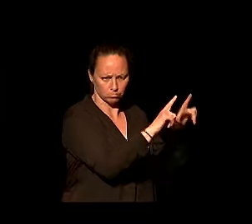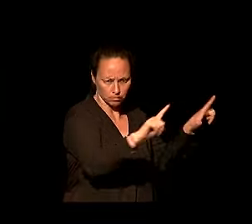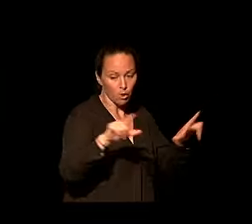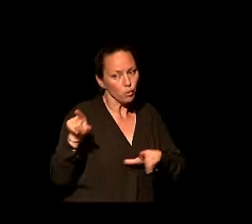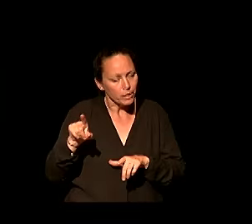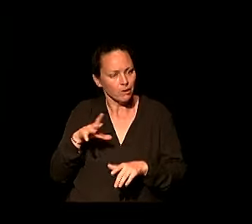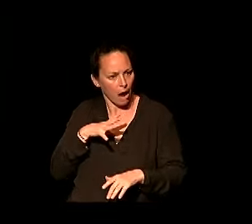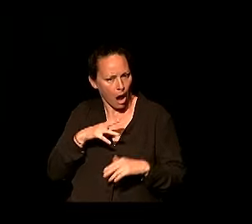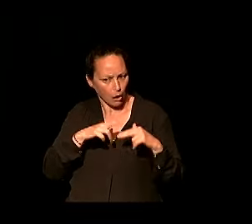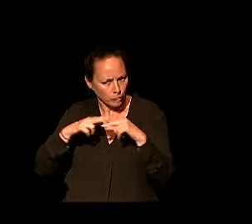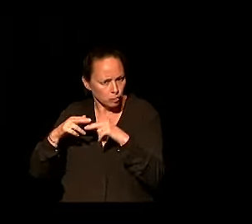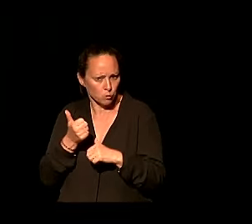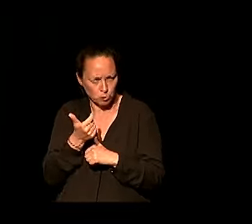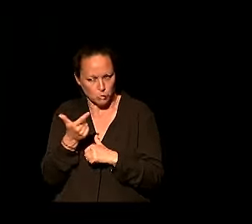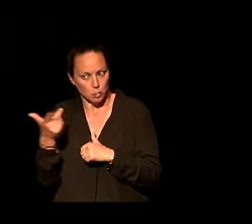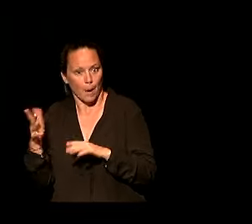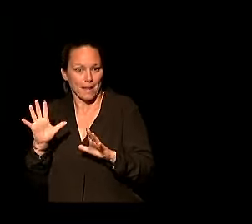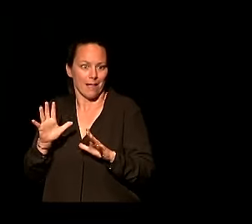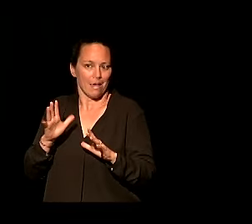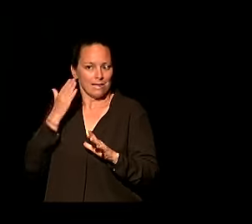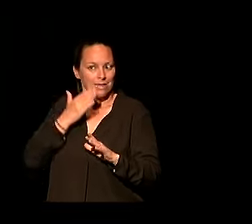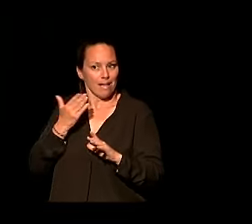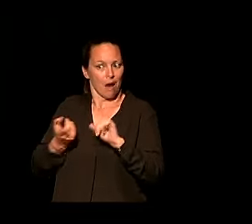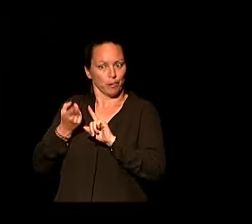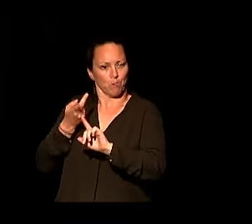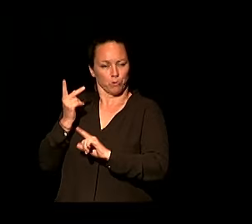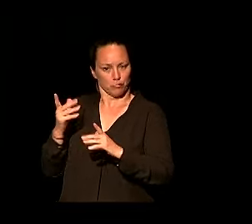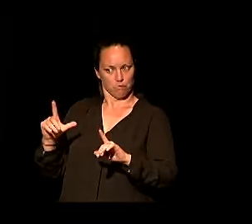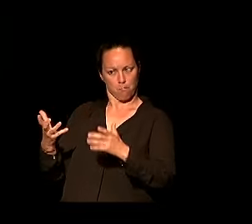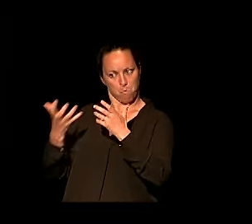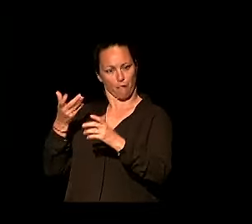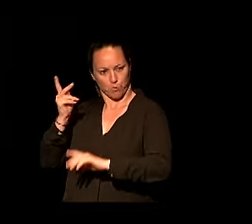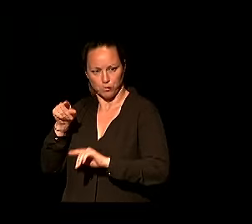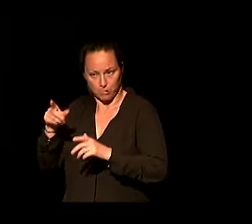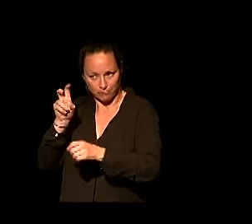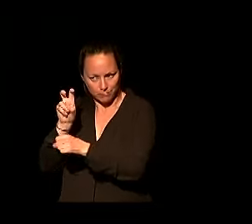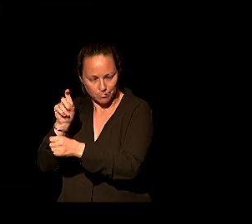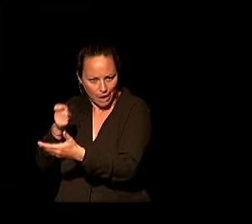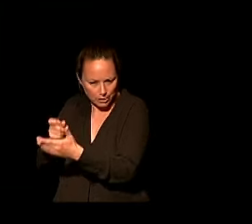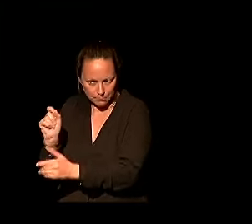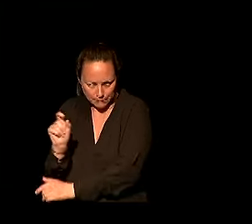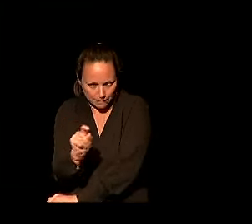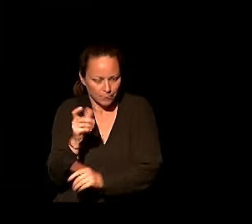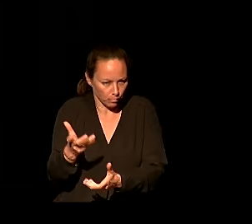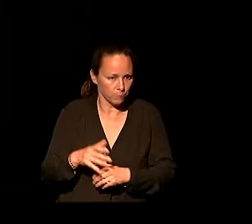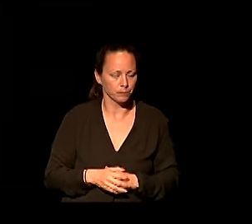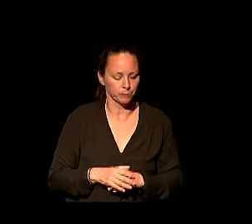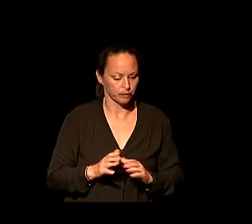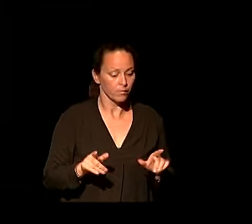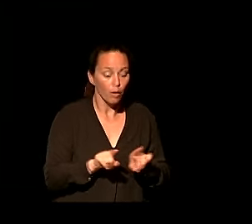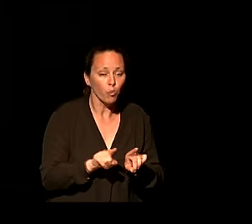va collectionner quelques pièces, mais qu'il veut majeures, en quelque sorte. Et puis, c'est aussi le moment dans les